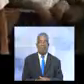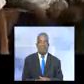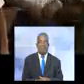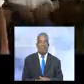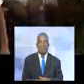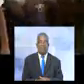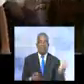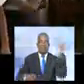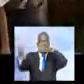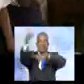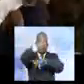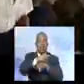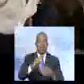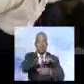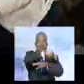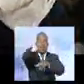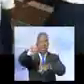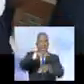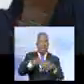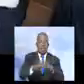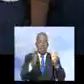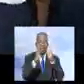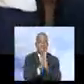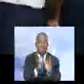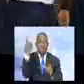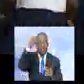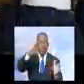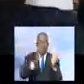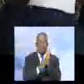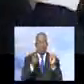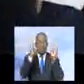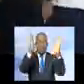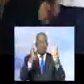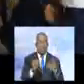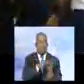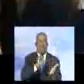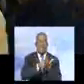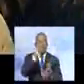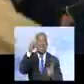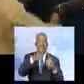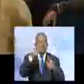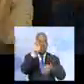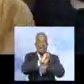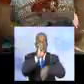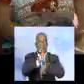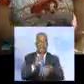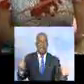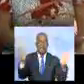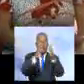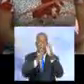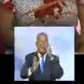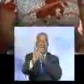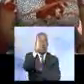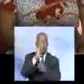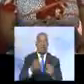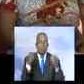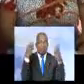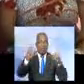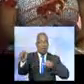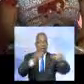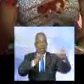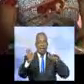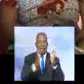Journée nationale de prière au profit de l'école ivoirienne. Ambiance de fête ici à l'église des Assemblées de Dieu. Plusieurs acteurs de l'école ivoirienne sont